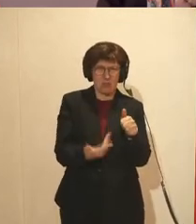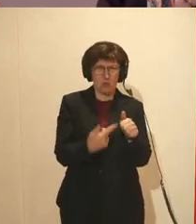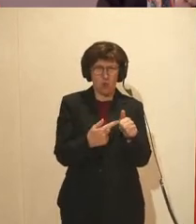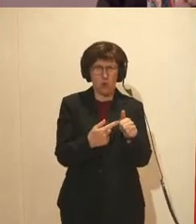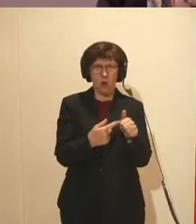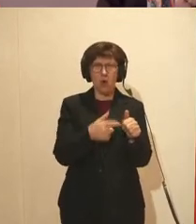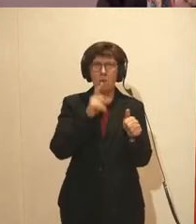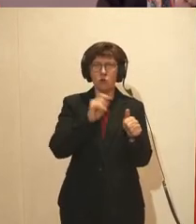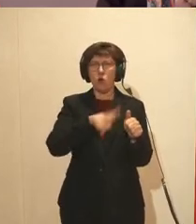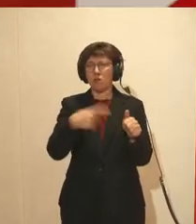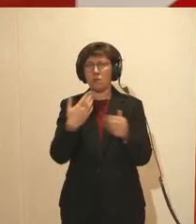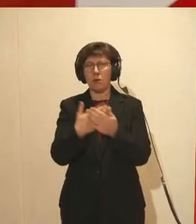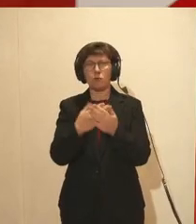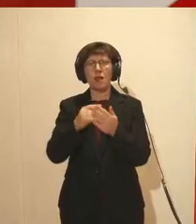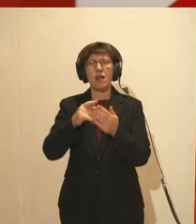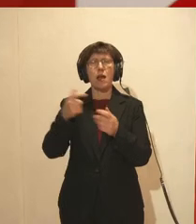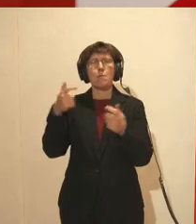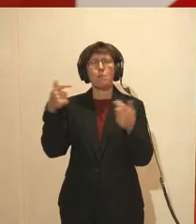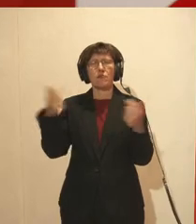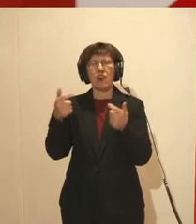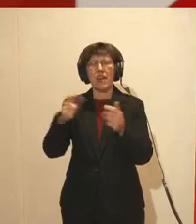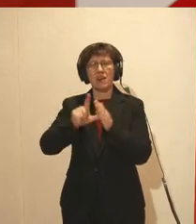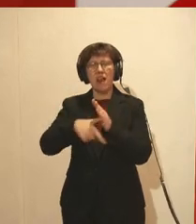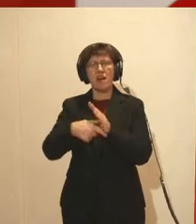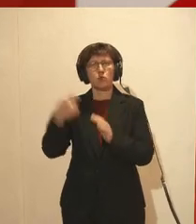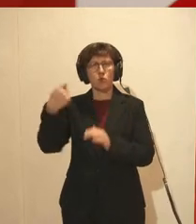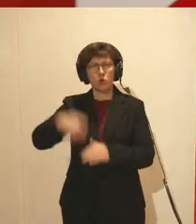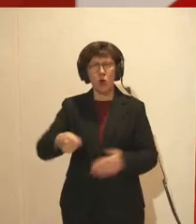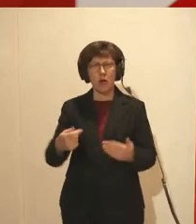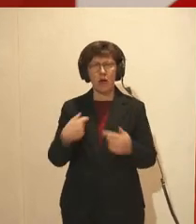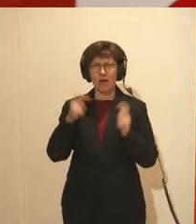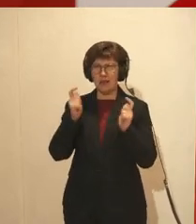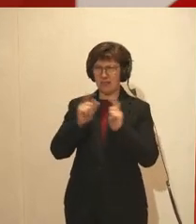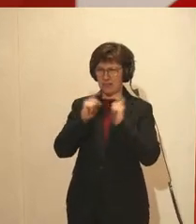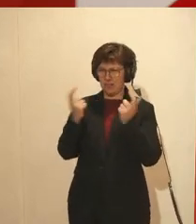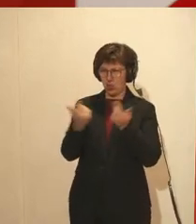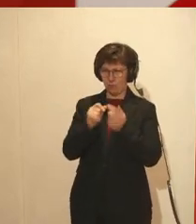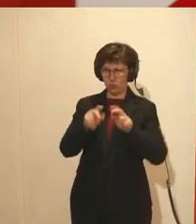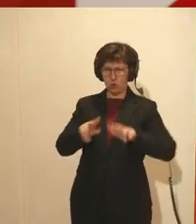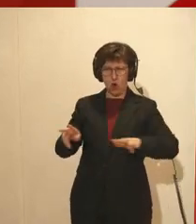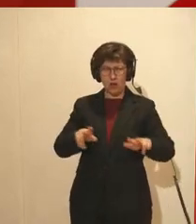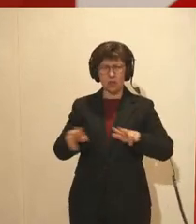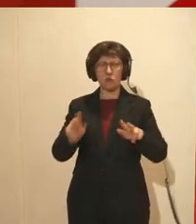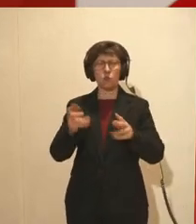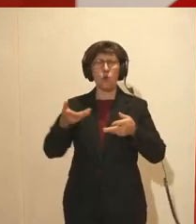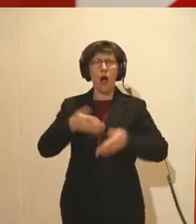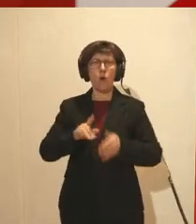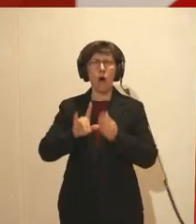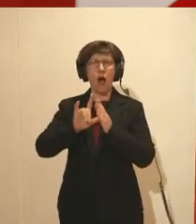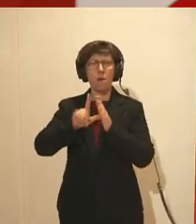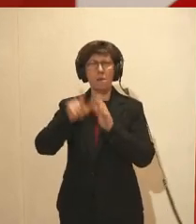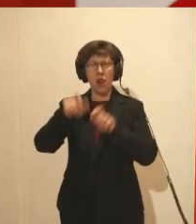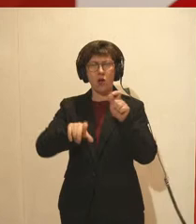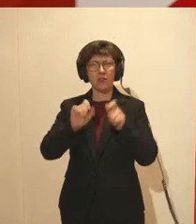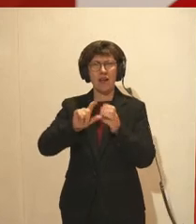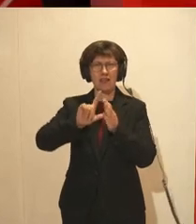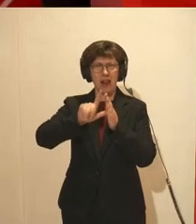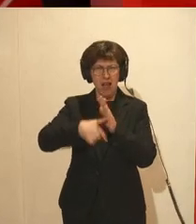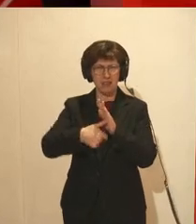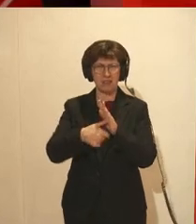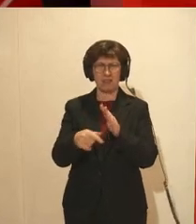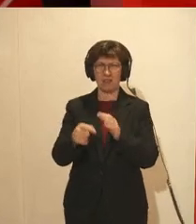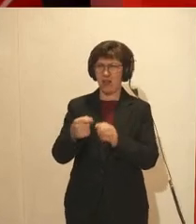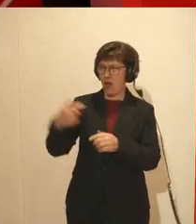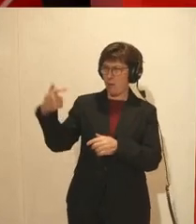dann bedeutet das zb dass pflegeleistungen teurer werden wir müssen das als gesellschaftern organisieren dass sich auch arme leute die pflegeleistung leisten können